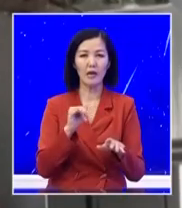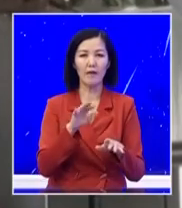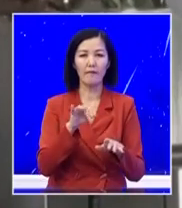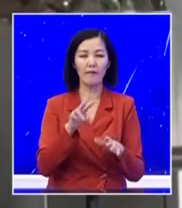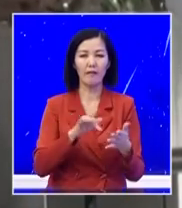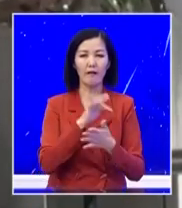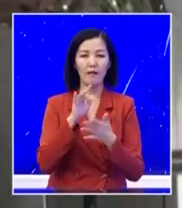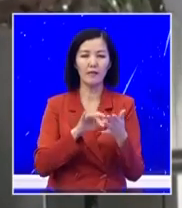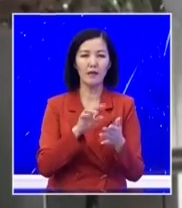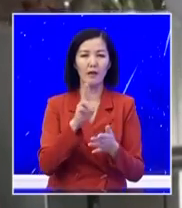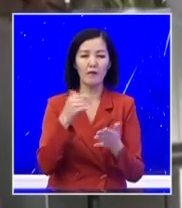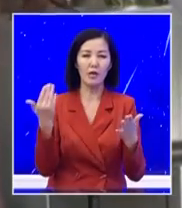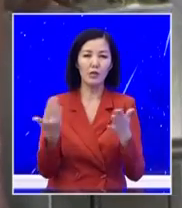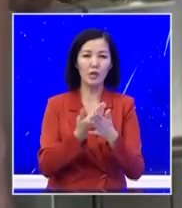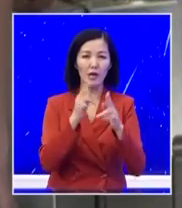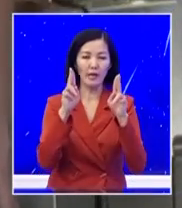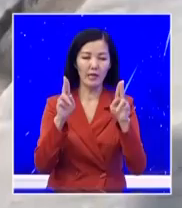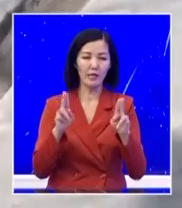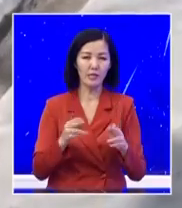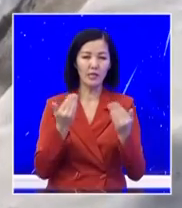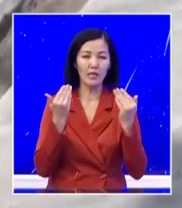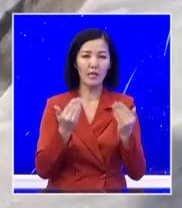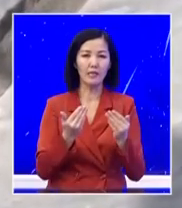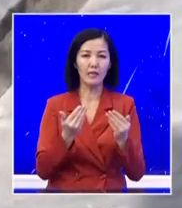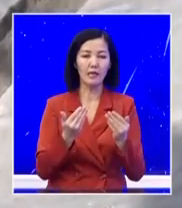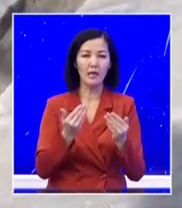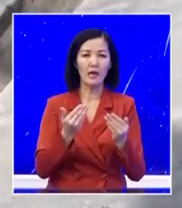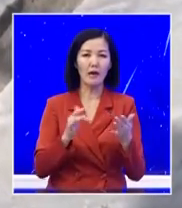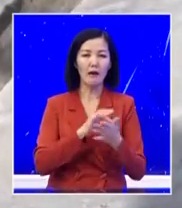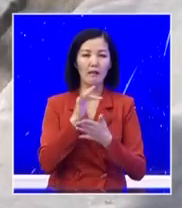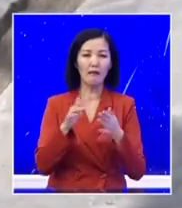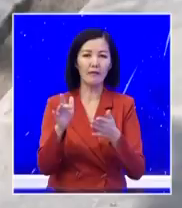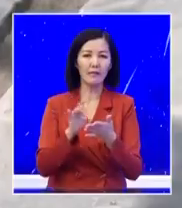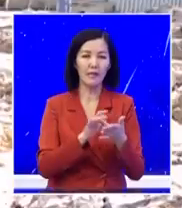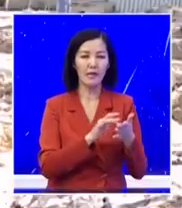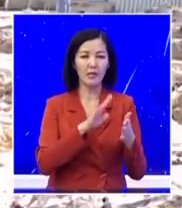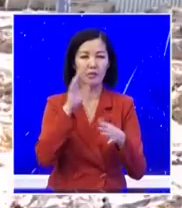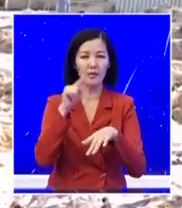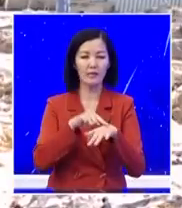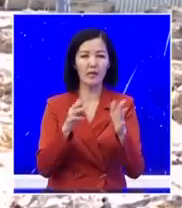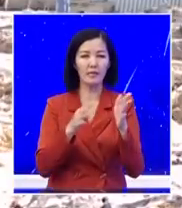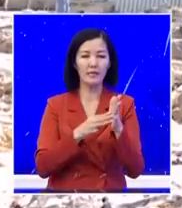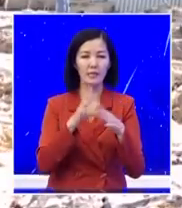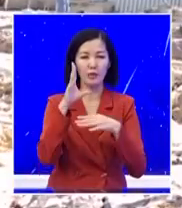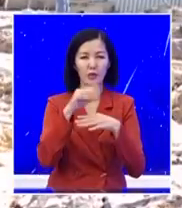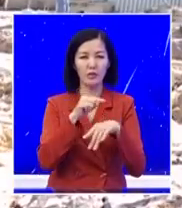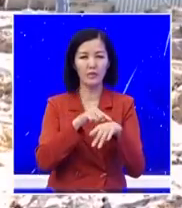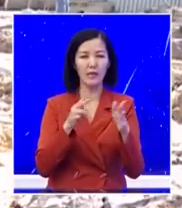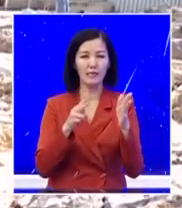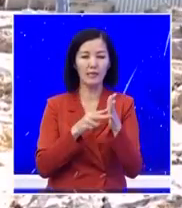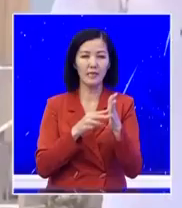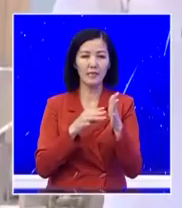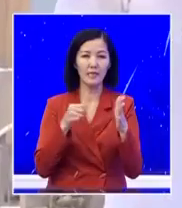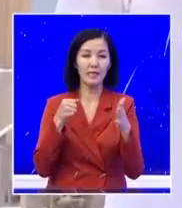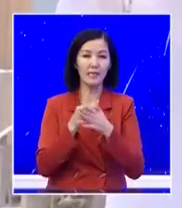қаласындағы Акропол. Жаңа ереже бойынша енді ежелгі қамал қаланы саяхатшылар таңғы сағат 8-ден кешкі 8-ге дейін кіріп